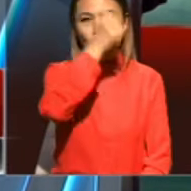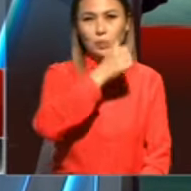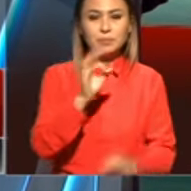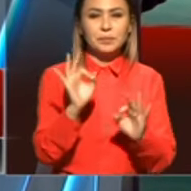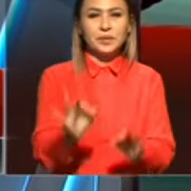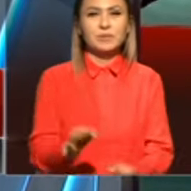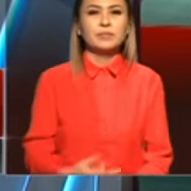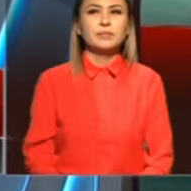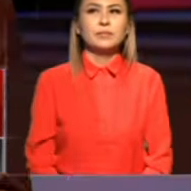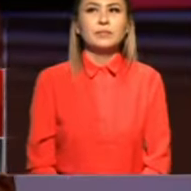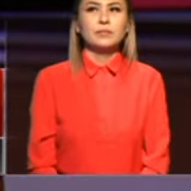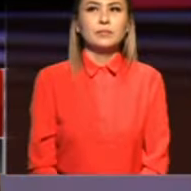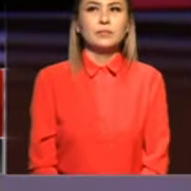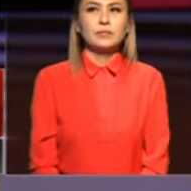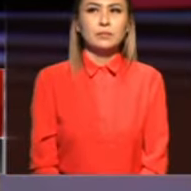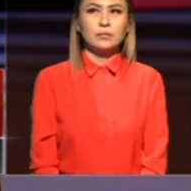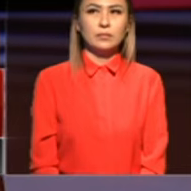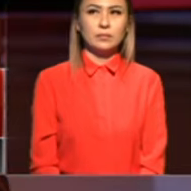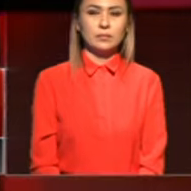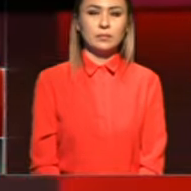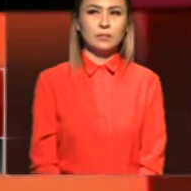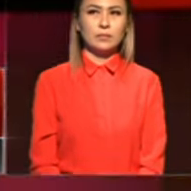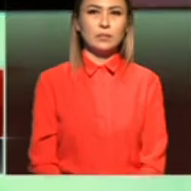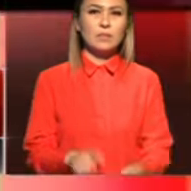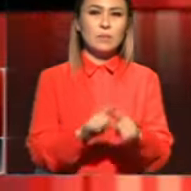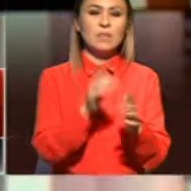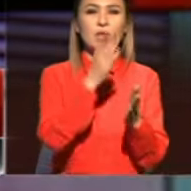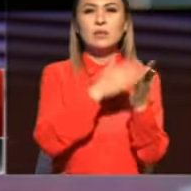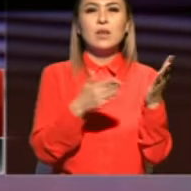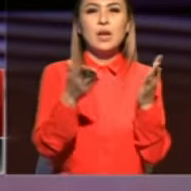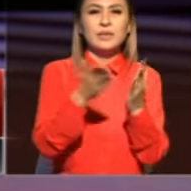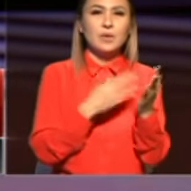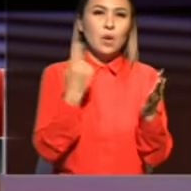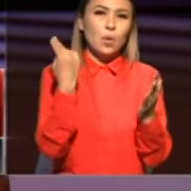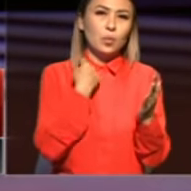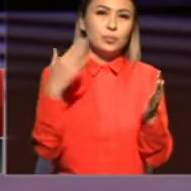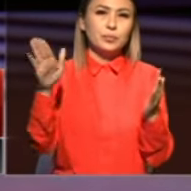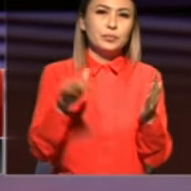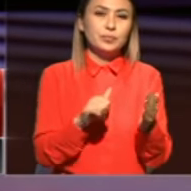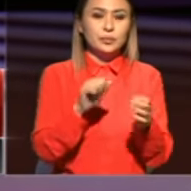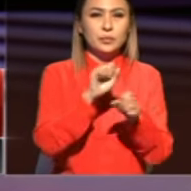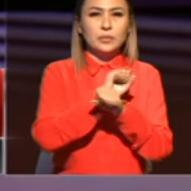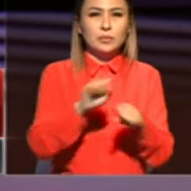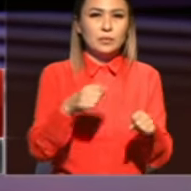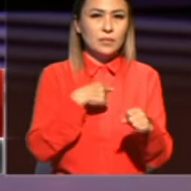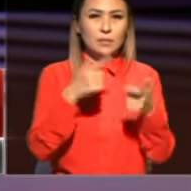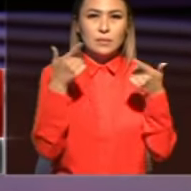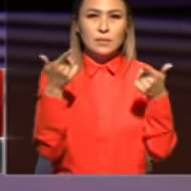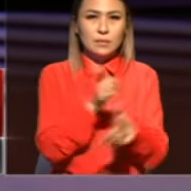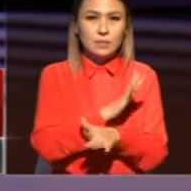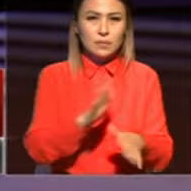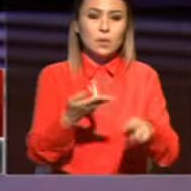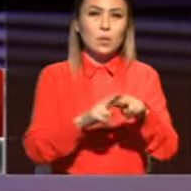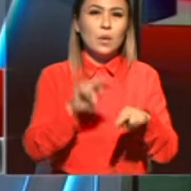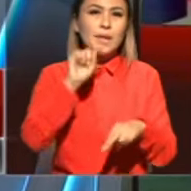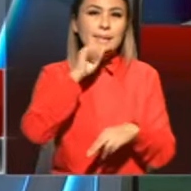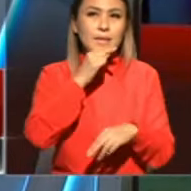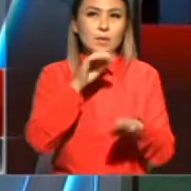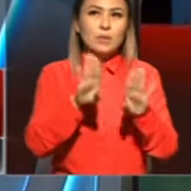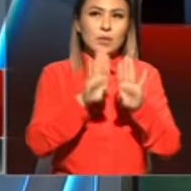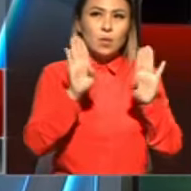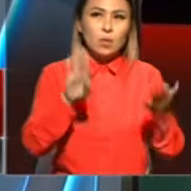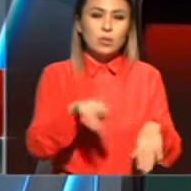Рахмет. Жоқ, мен мүлдем қарыз алмайық дегенге келіспеймін. Өйткені адам болғаннан кейін, экономика болғаннан кейін, мемлекет болғаннан кейін ол экономика болып түсіп,